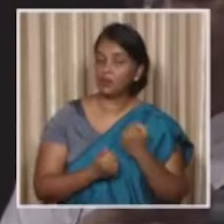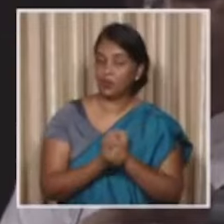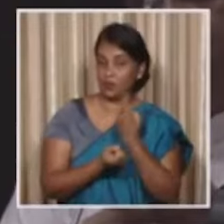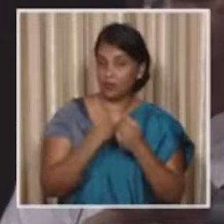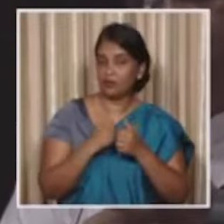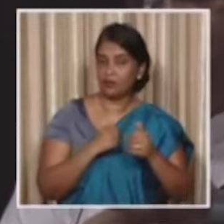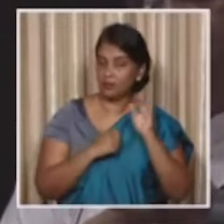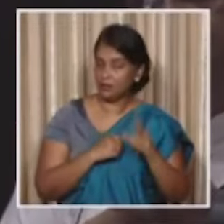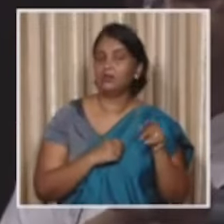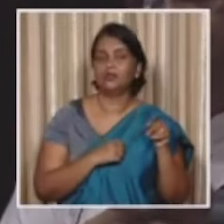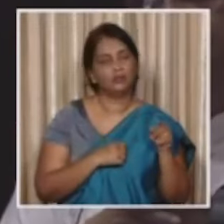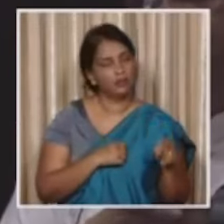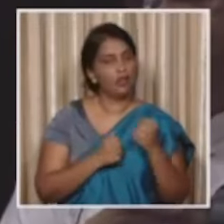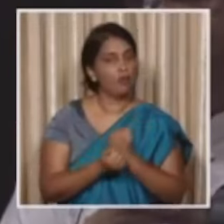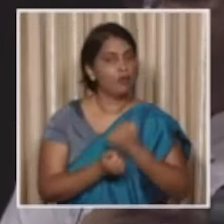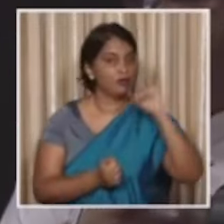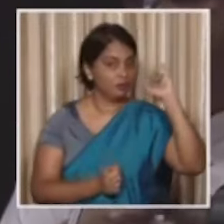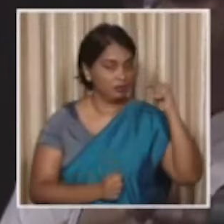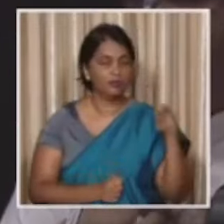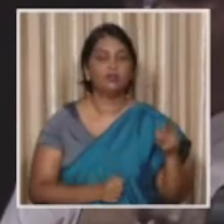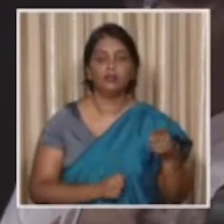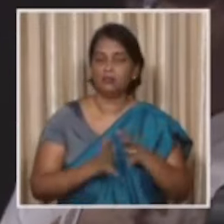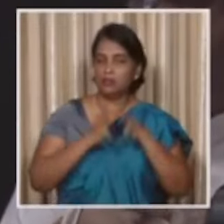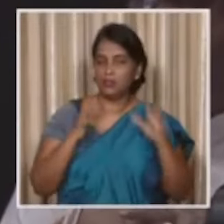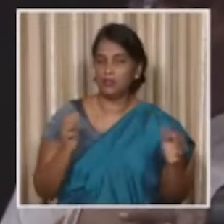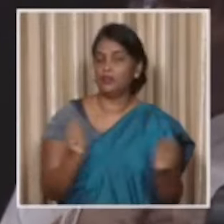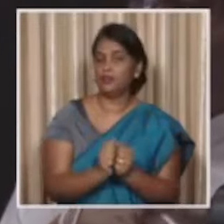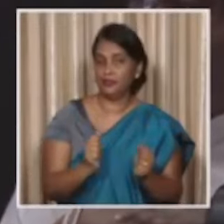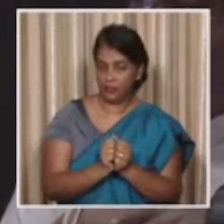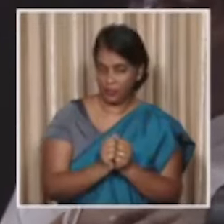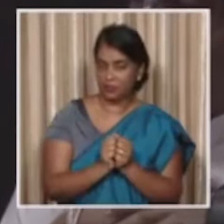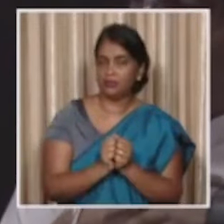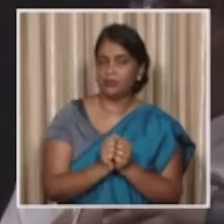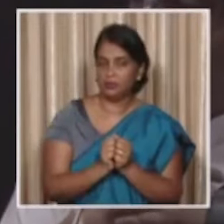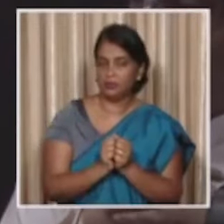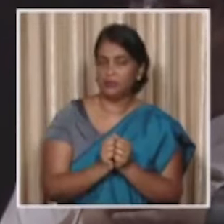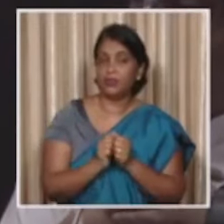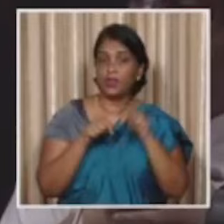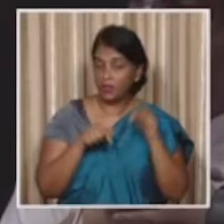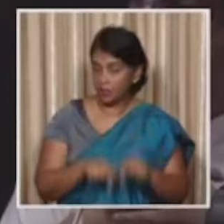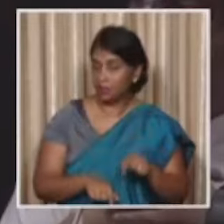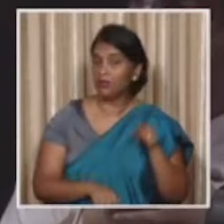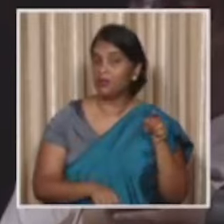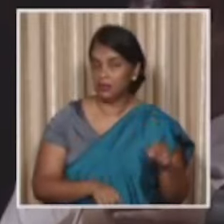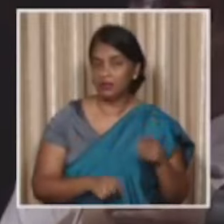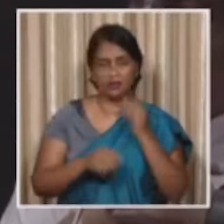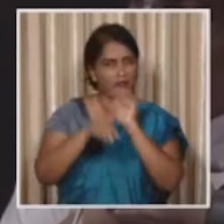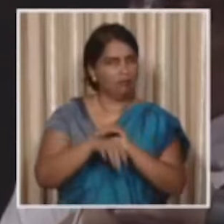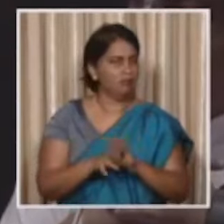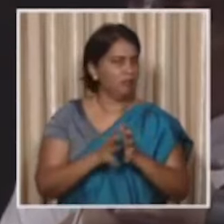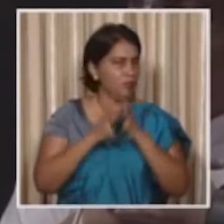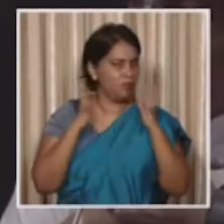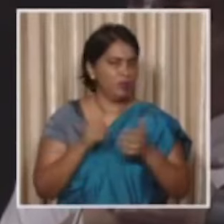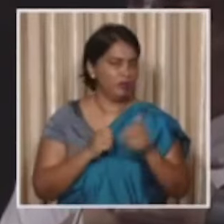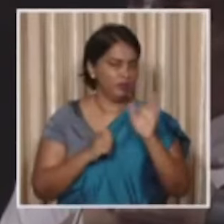මෙහෙයුම ක්‍රියාත්මක වෙනකොට පොලිස්පතිවරයා විශාල කාර්යභාරයක් කරනවා. අද ඒ බැටලීම් විශාල වශයෙන්